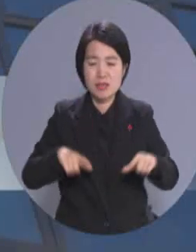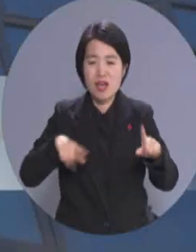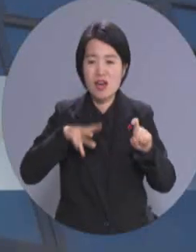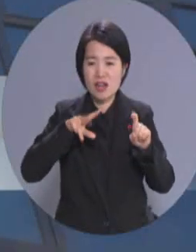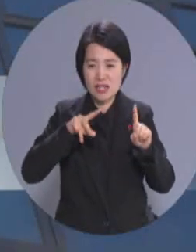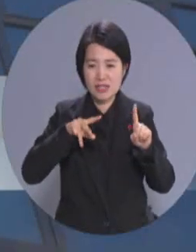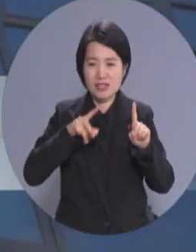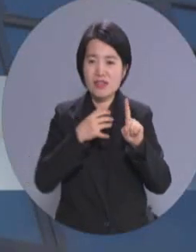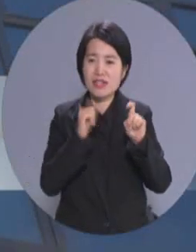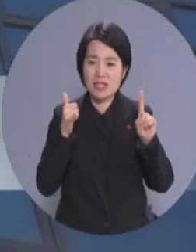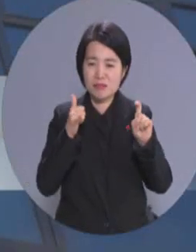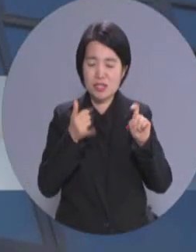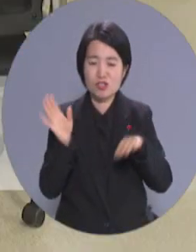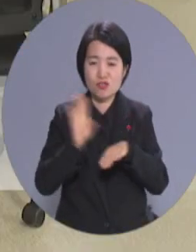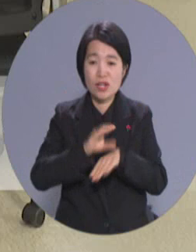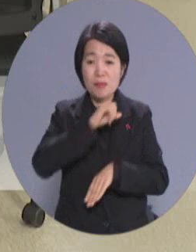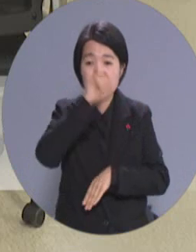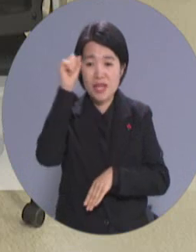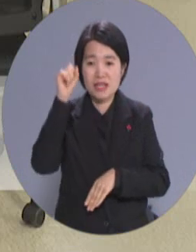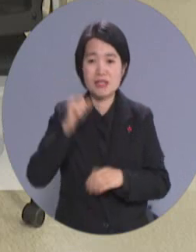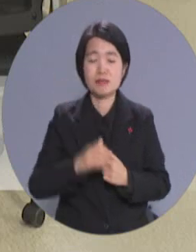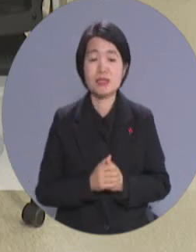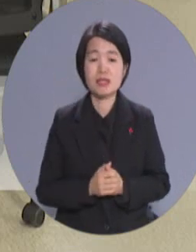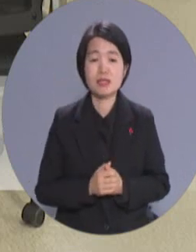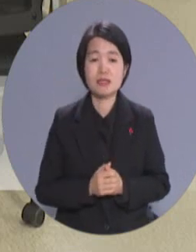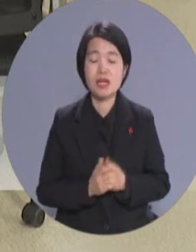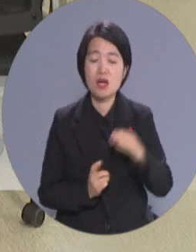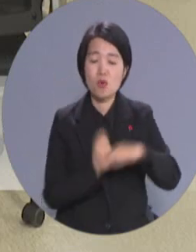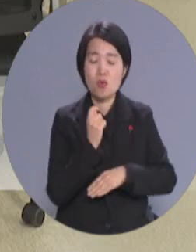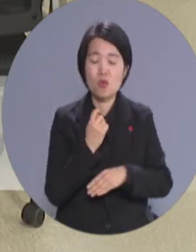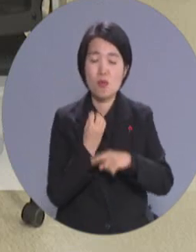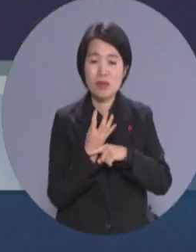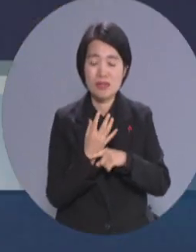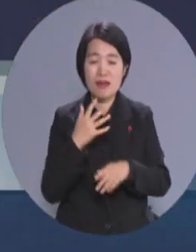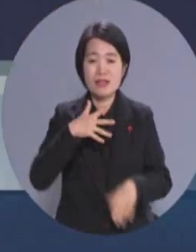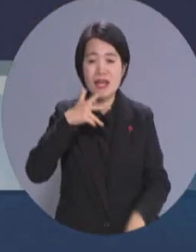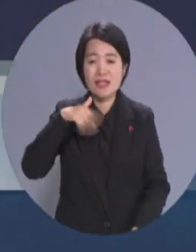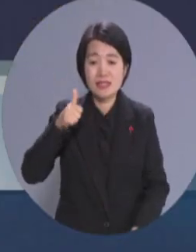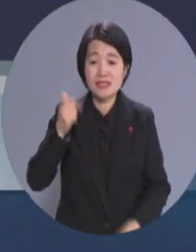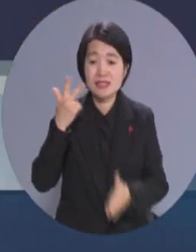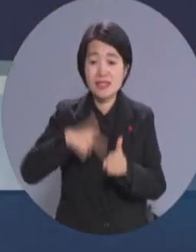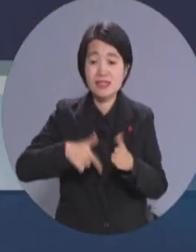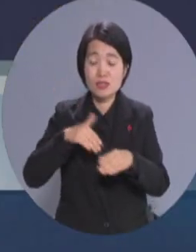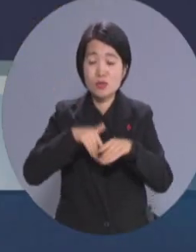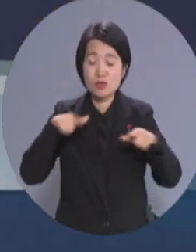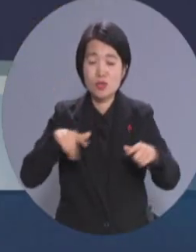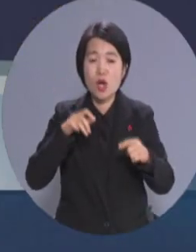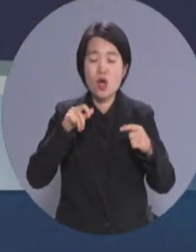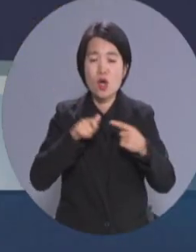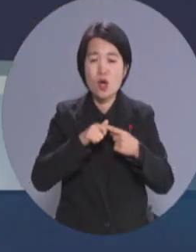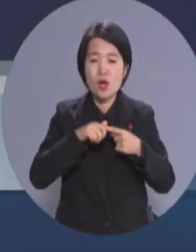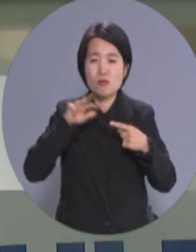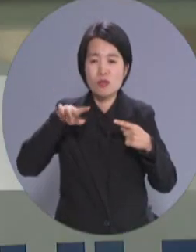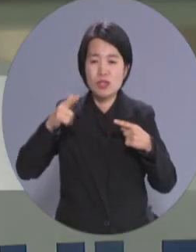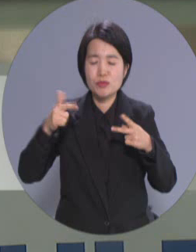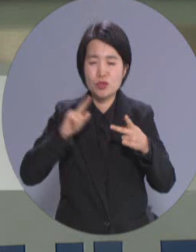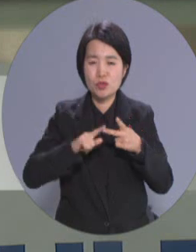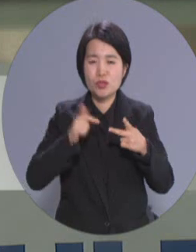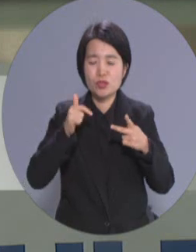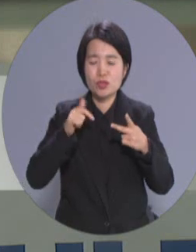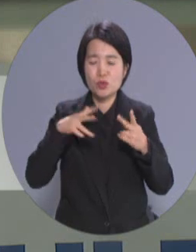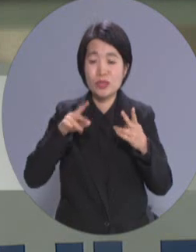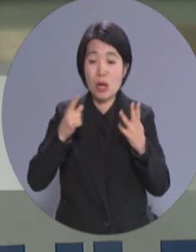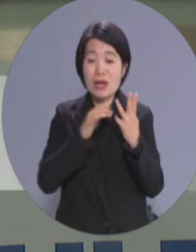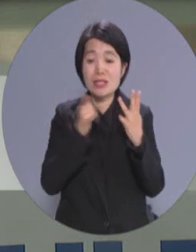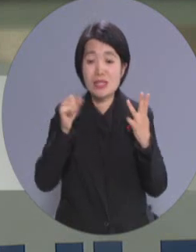추가로 적격 판정을 받았습니다 고흥보성 장흥 강진 선거구는 문금주 한명진 조재환